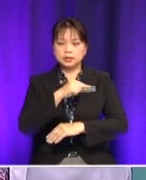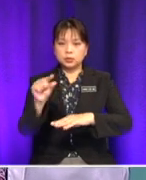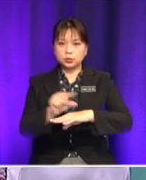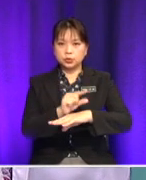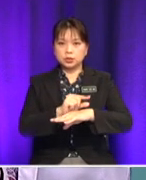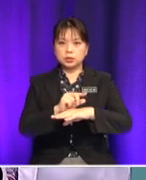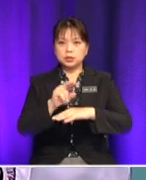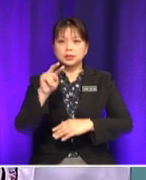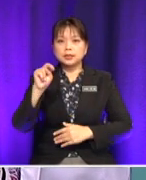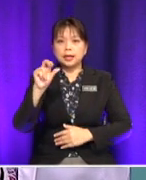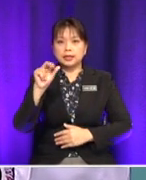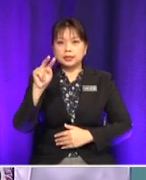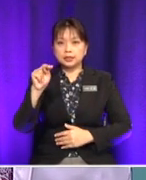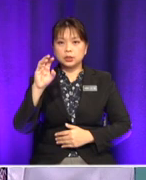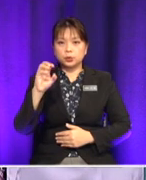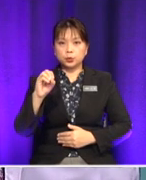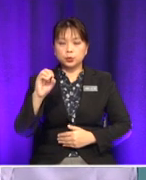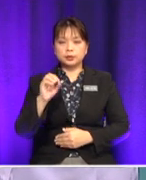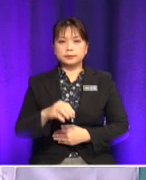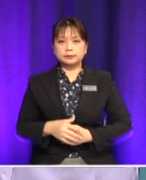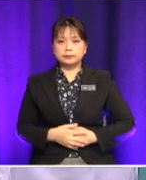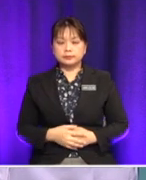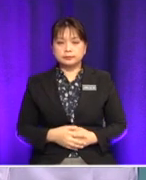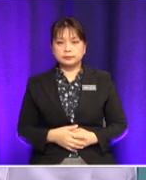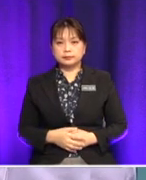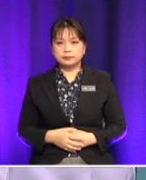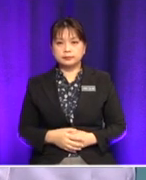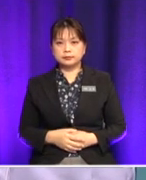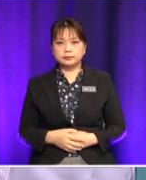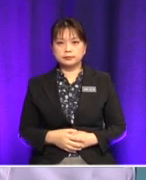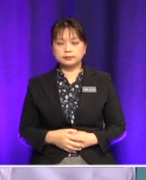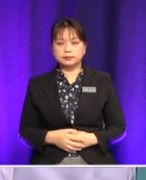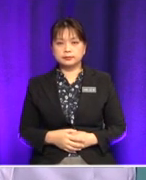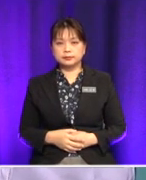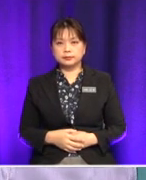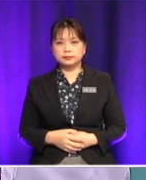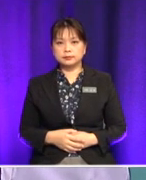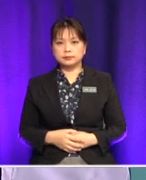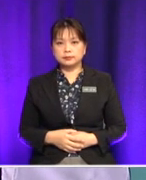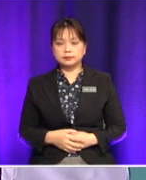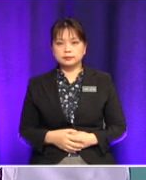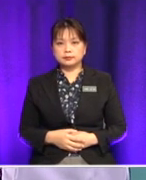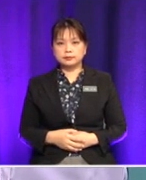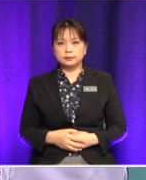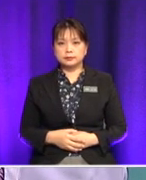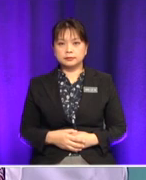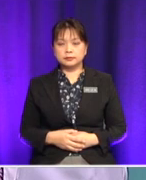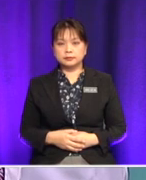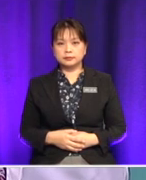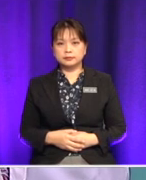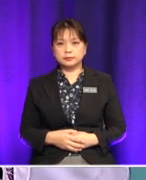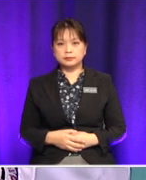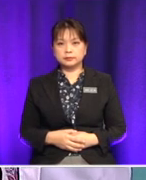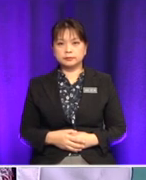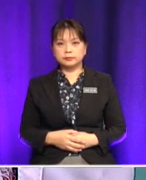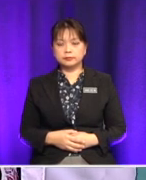sangat kecil jadi kecil ini memang tak boleh dilihatnya oke itu nilai bentuk piawai